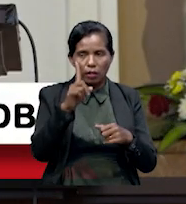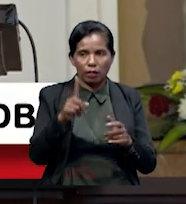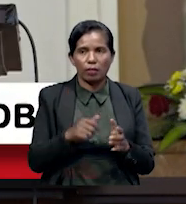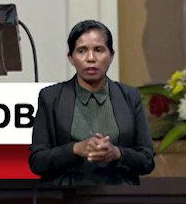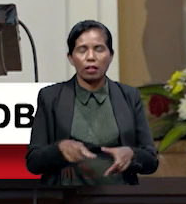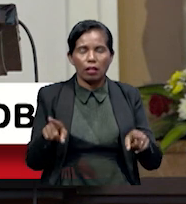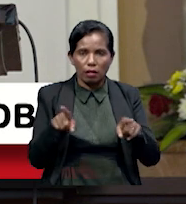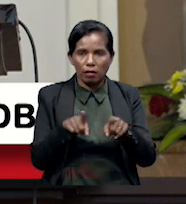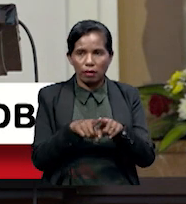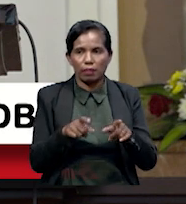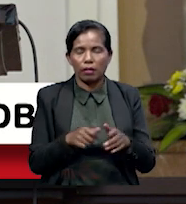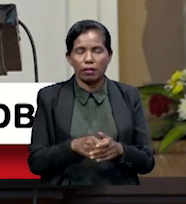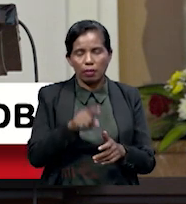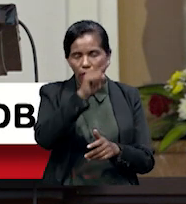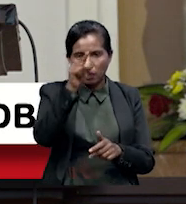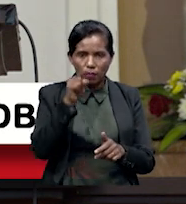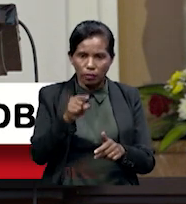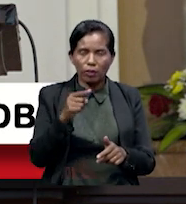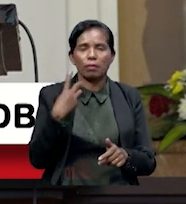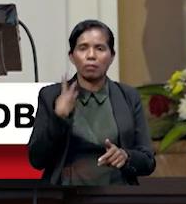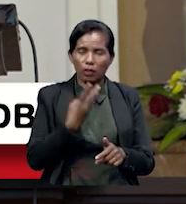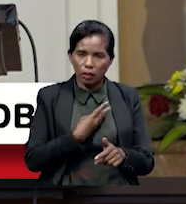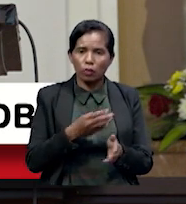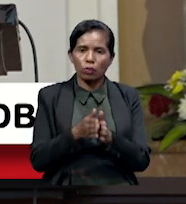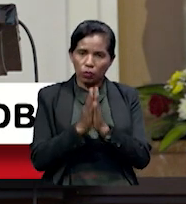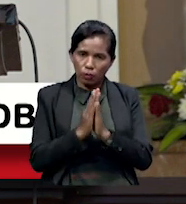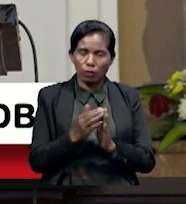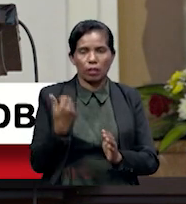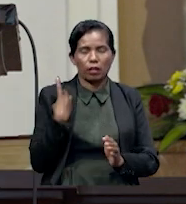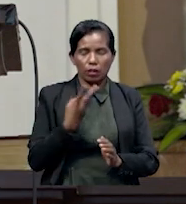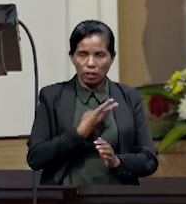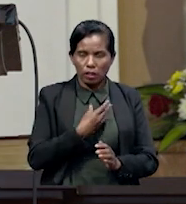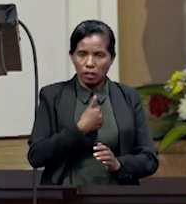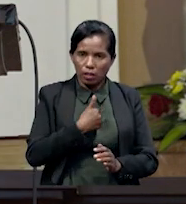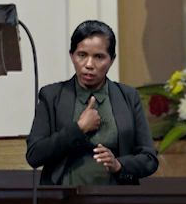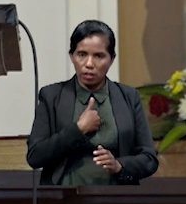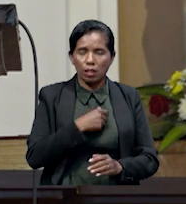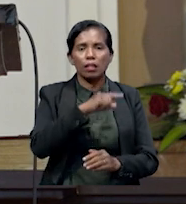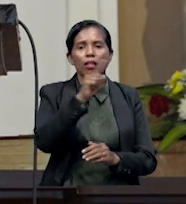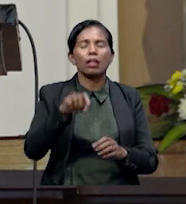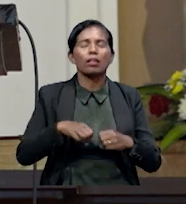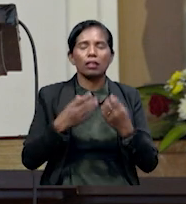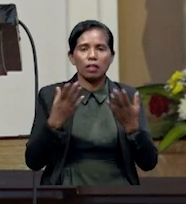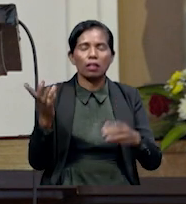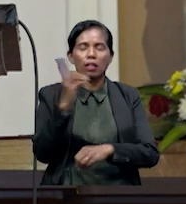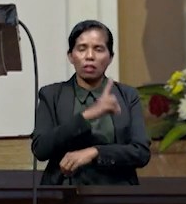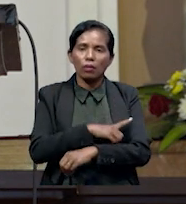saya mos pergunta ida mai ita atu husu baitane an. Dala hira ma ihaloron ida ni